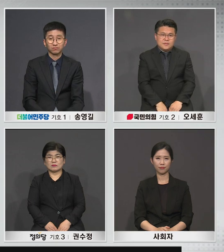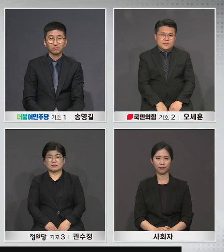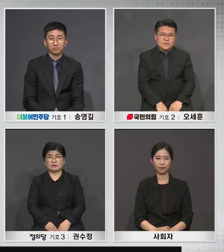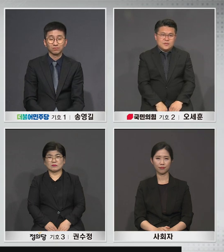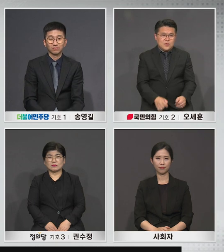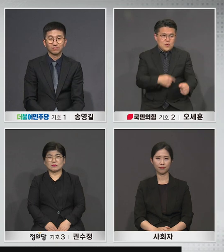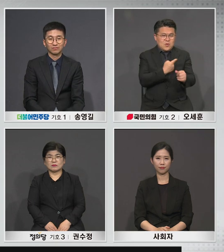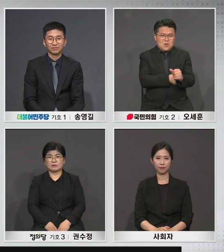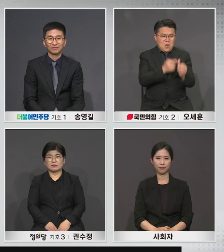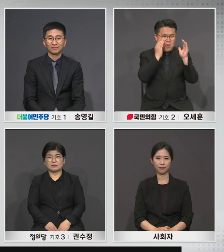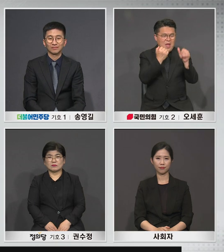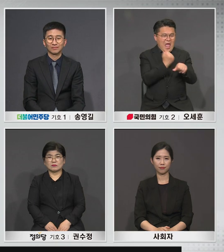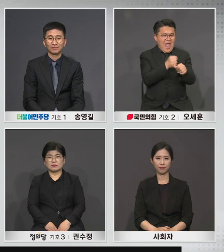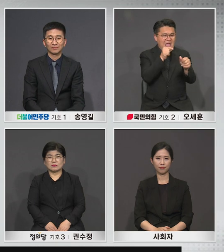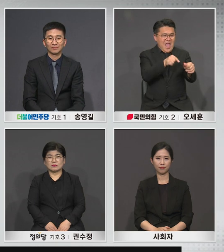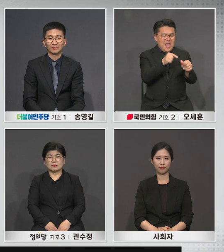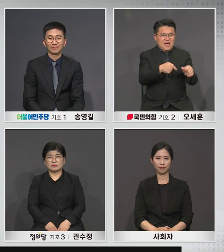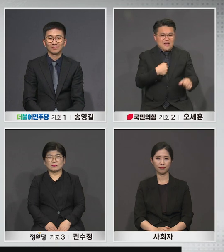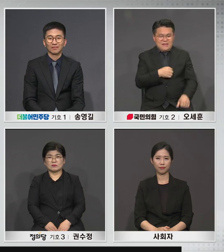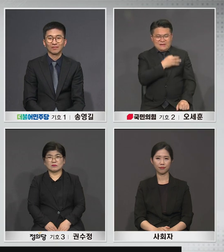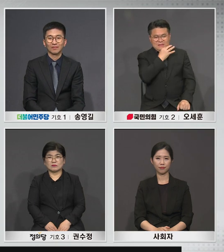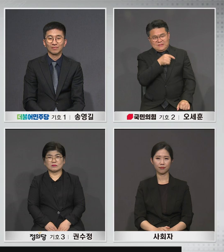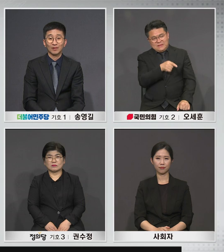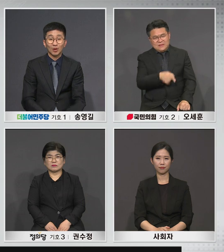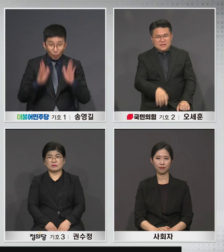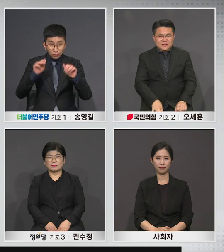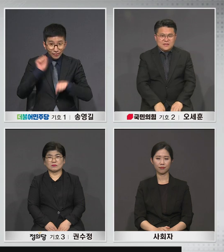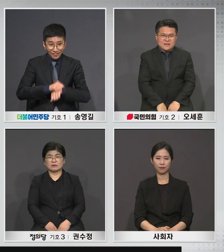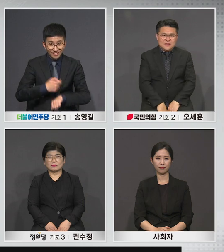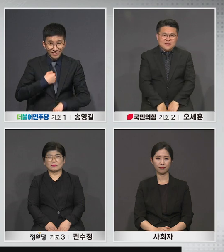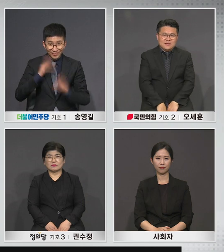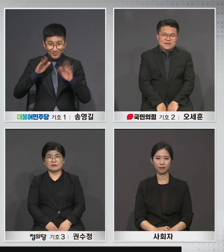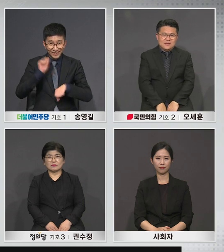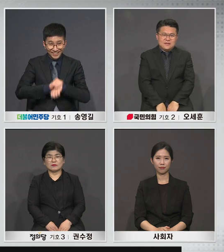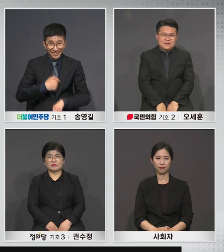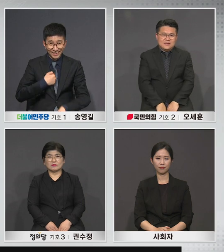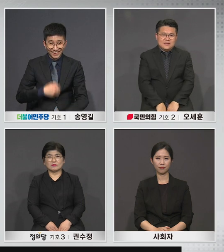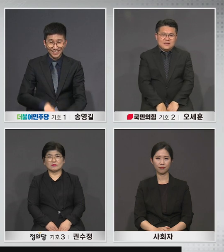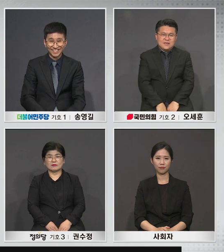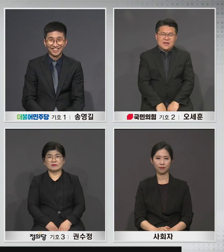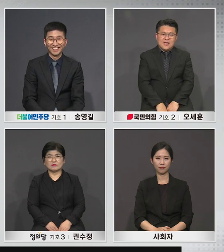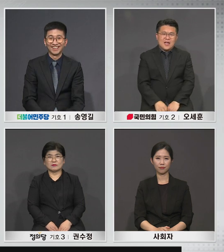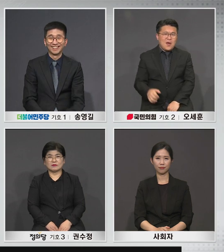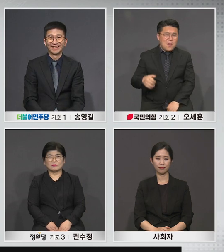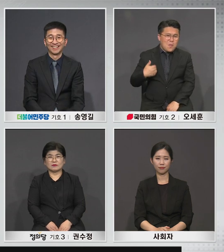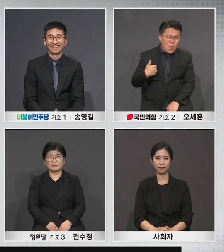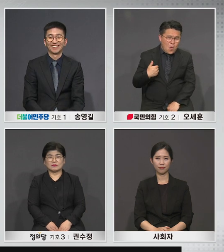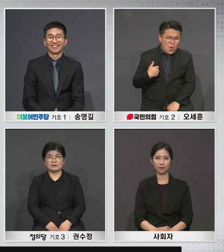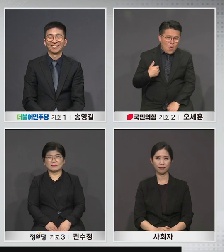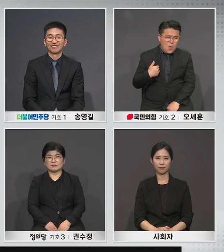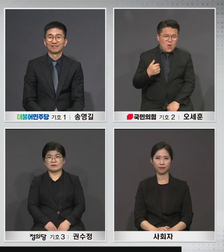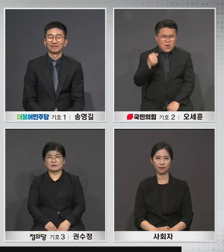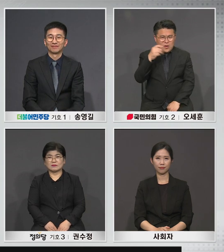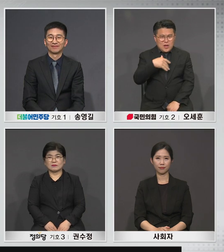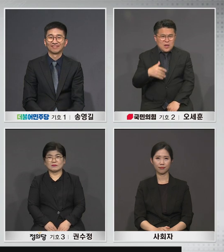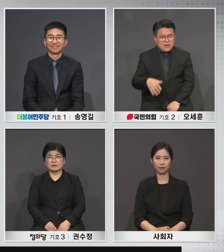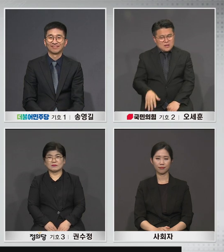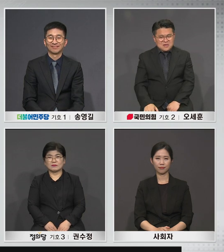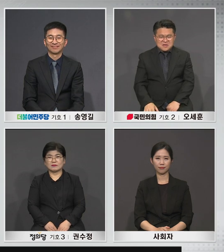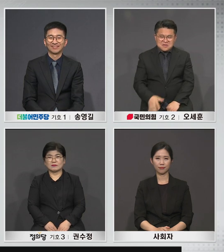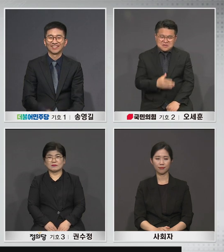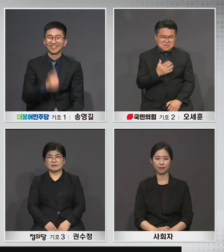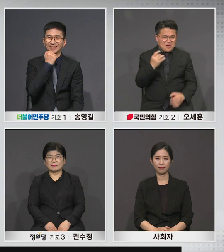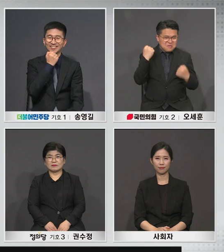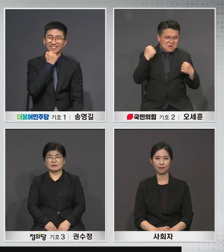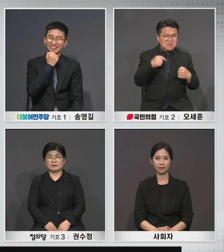후보한테 자꾸 공부하라, 공부하라 해서 제가 좀 민망했는데. 제가 공부 잘합니다. 아니, 모르고. 모르는 척 하시고 자꾸 말씀하시니까 제가.